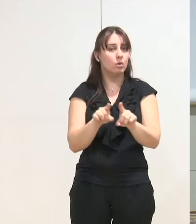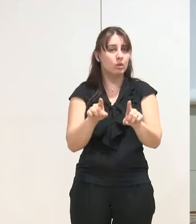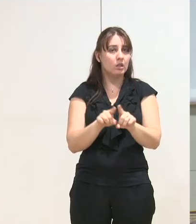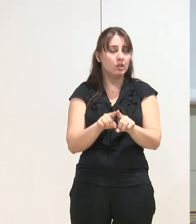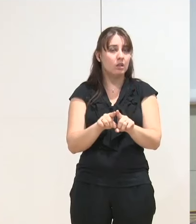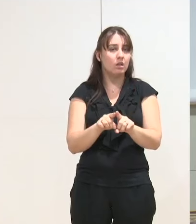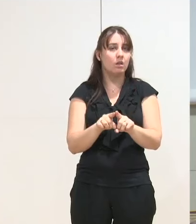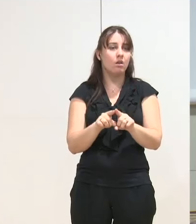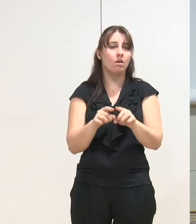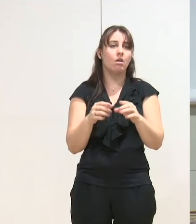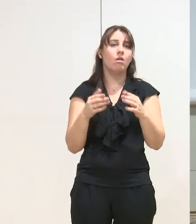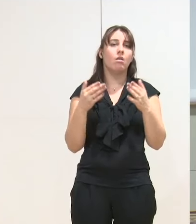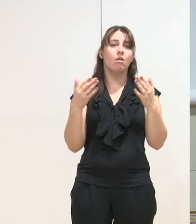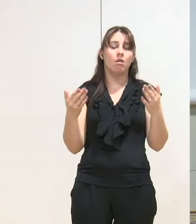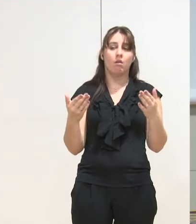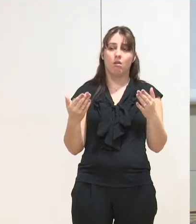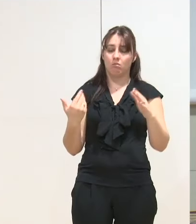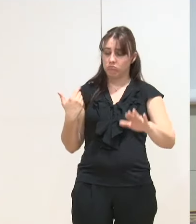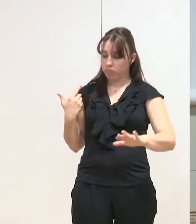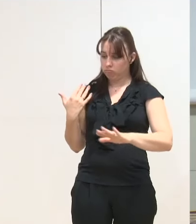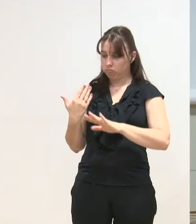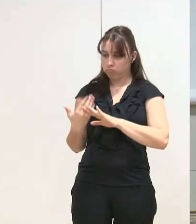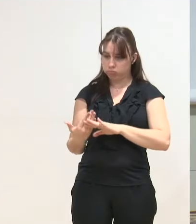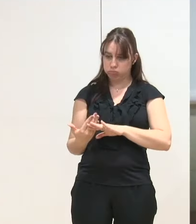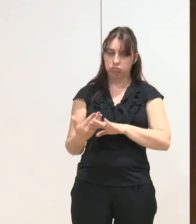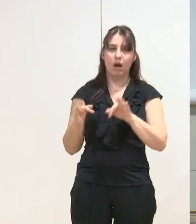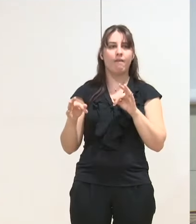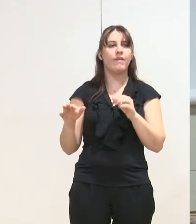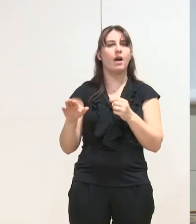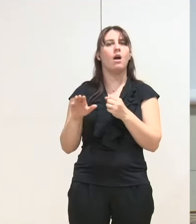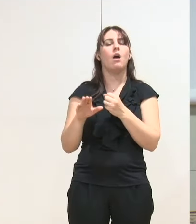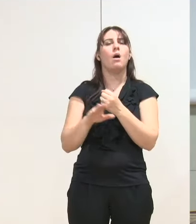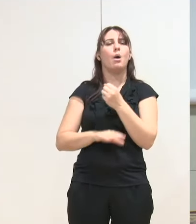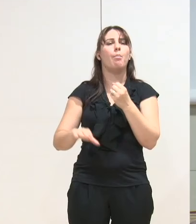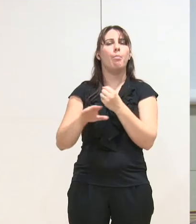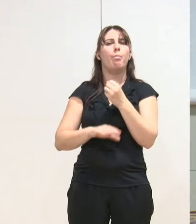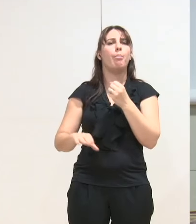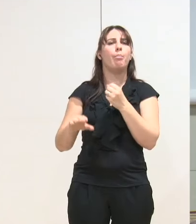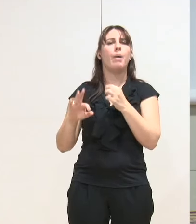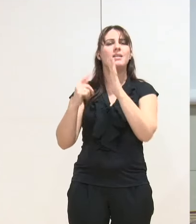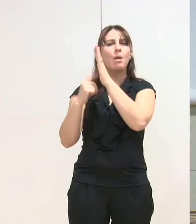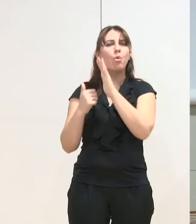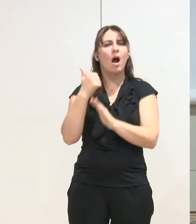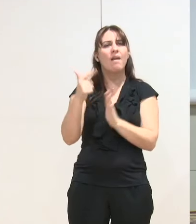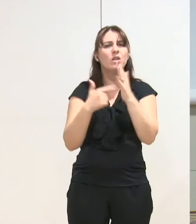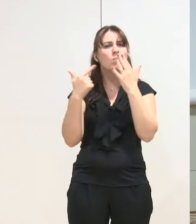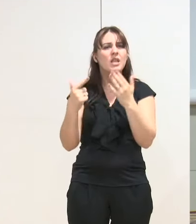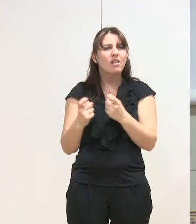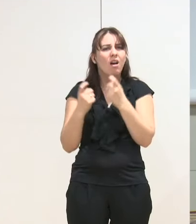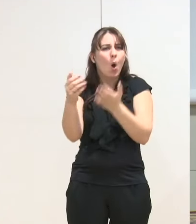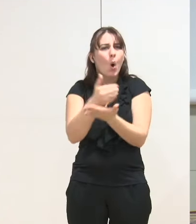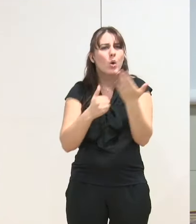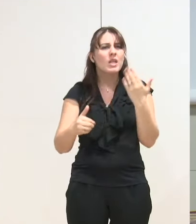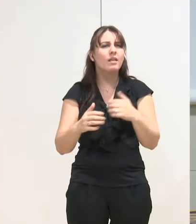de du de la hausse importante des bases exonérées ça s'est traduit par une recette de 1,5 million de recettes